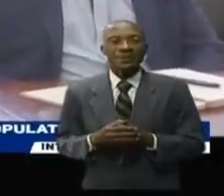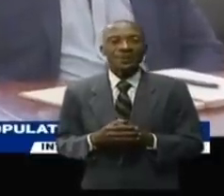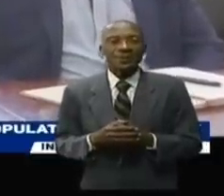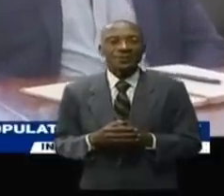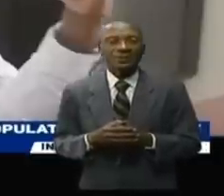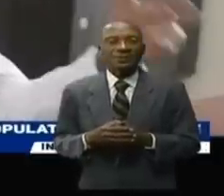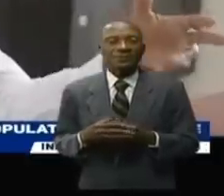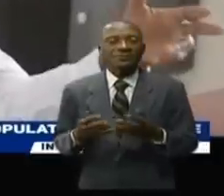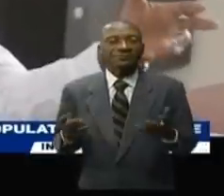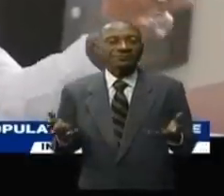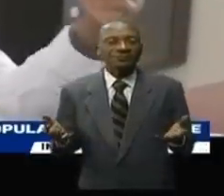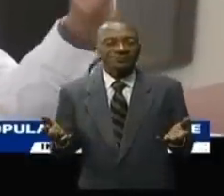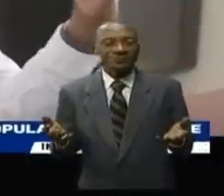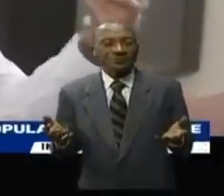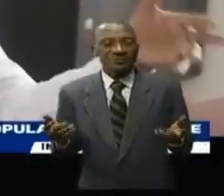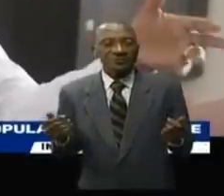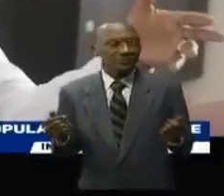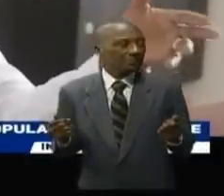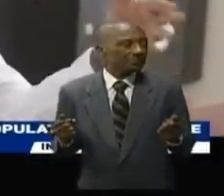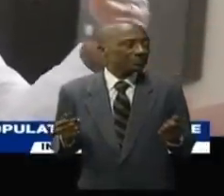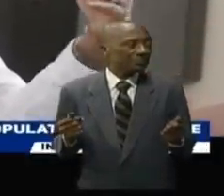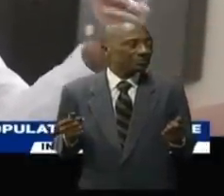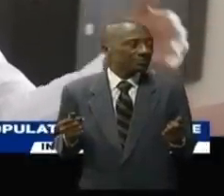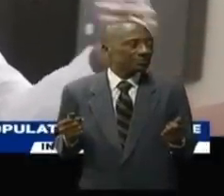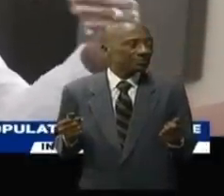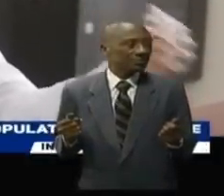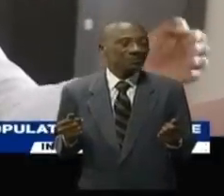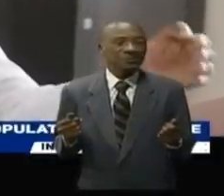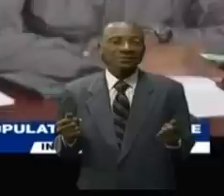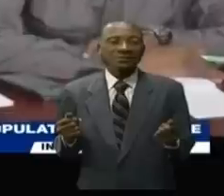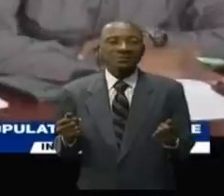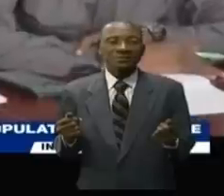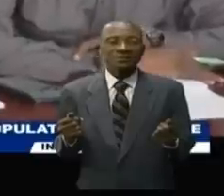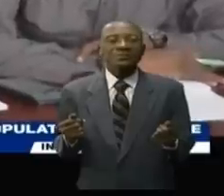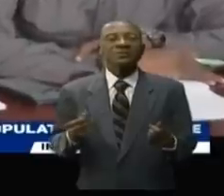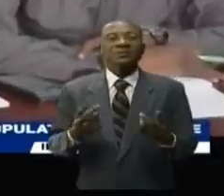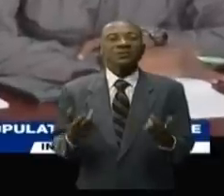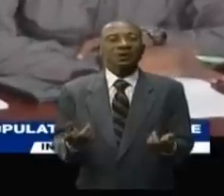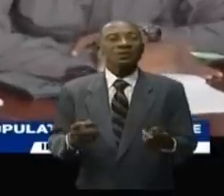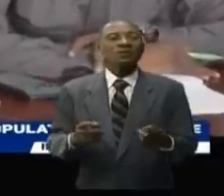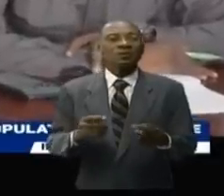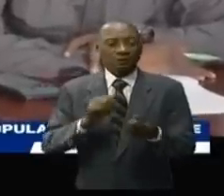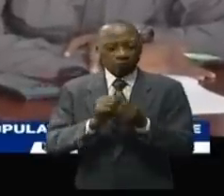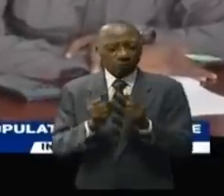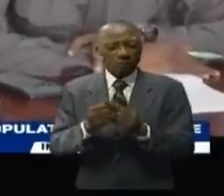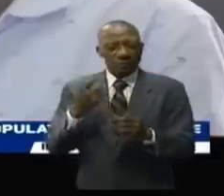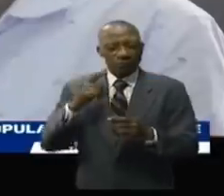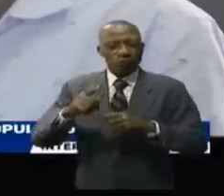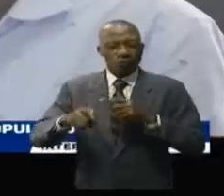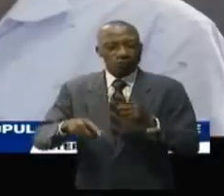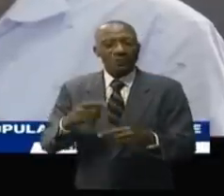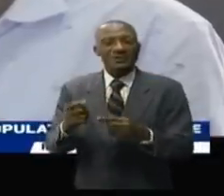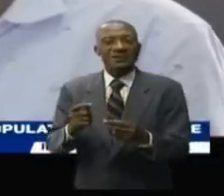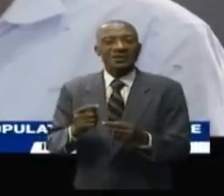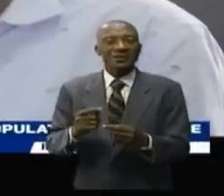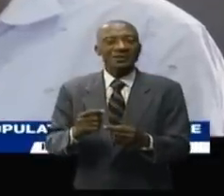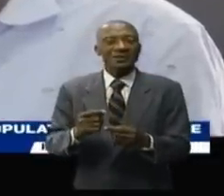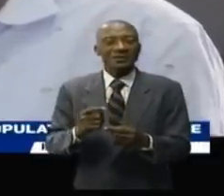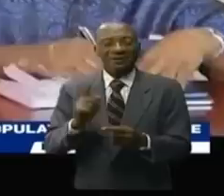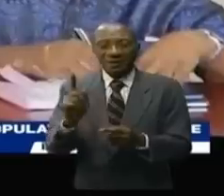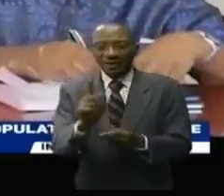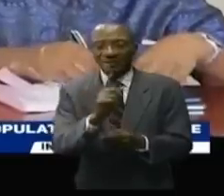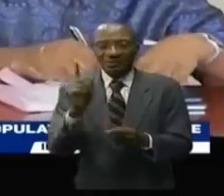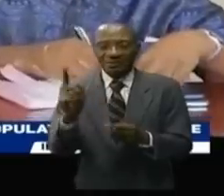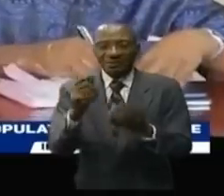de Congolais. Le défi est certes majeur, mais l'option de recenser la population est incontournable après le tout dernier recensement, qui